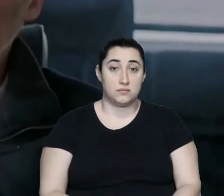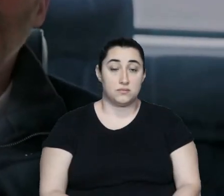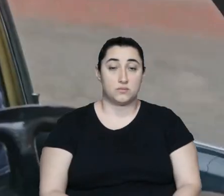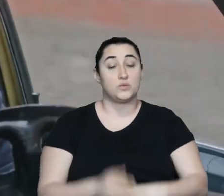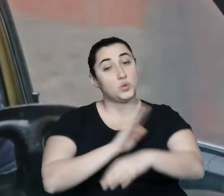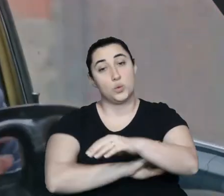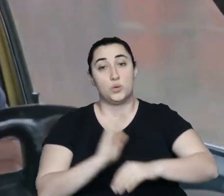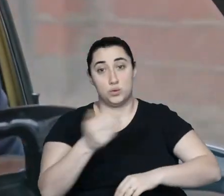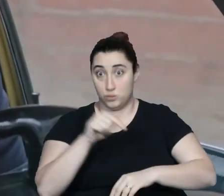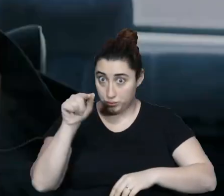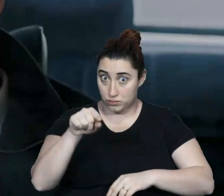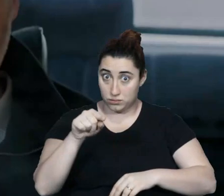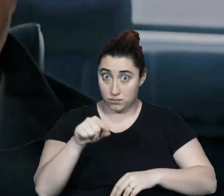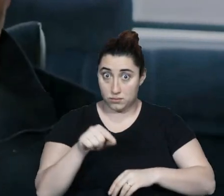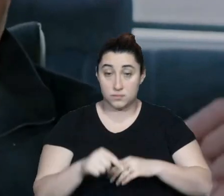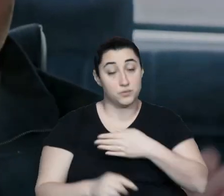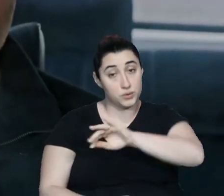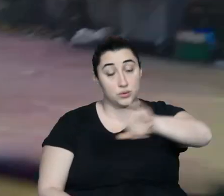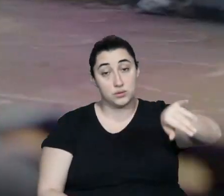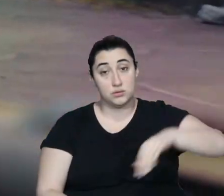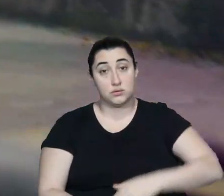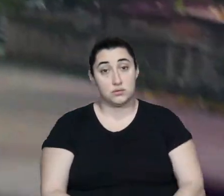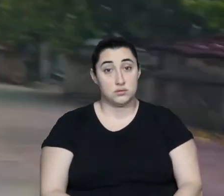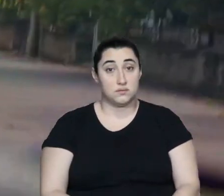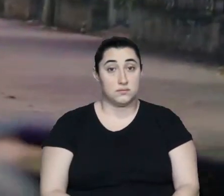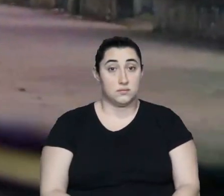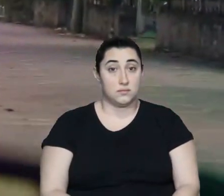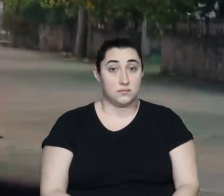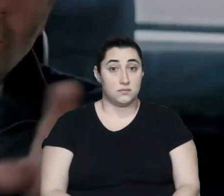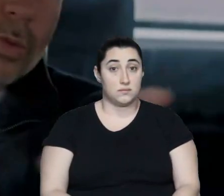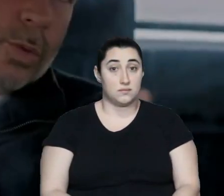Şuradan sola dön. Buradan mı? Dön.